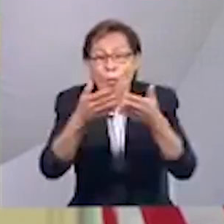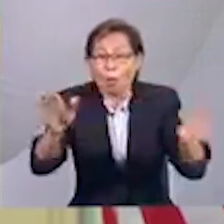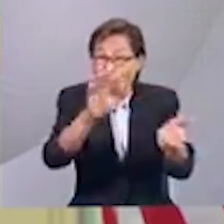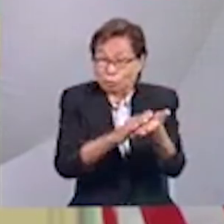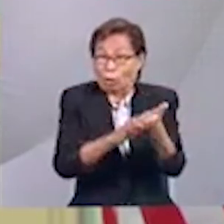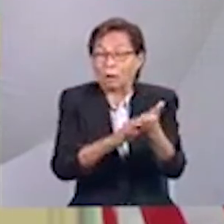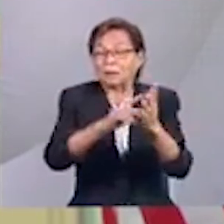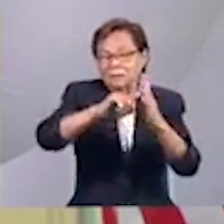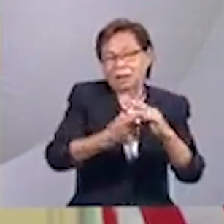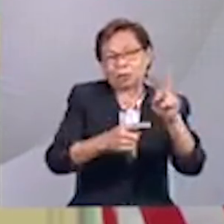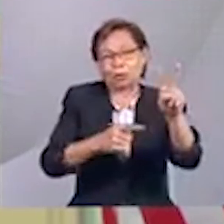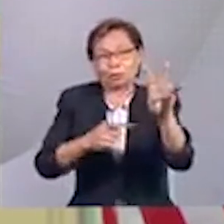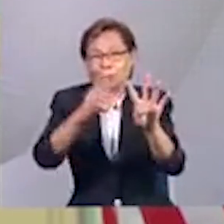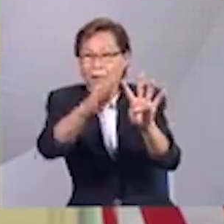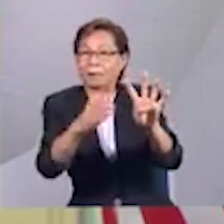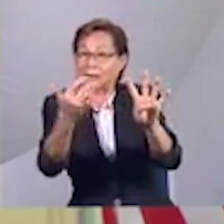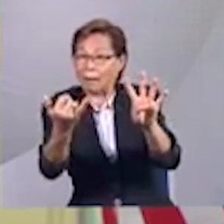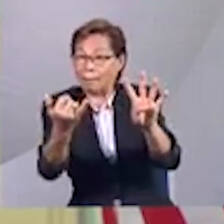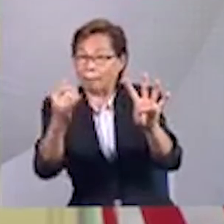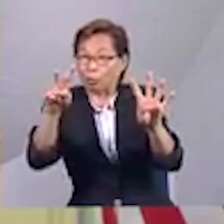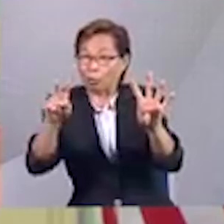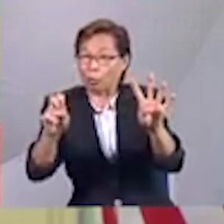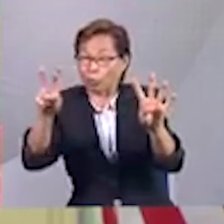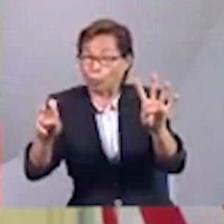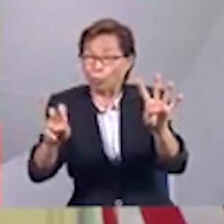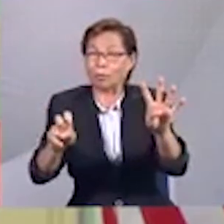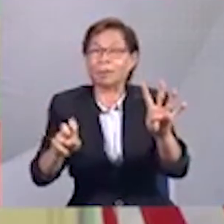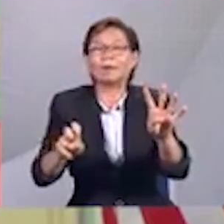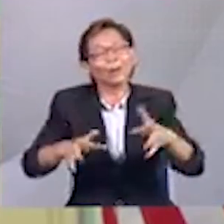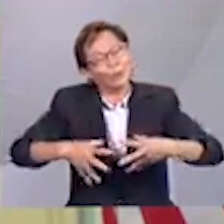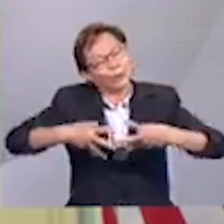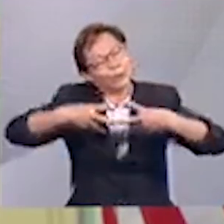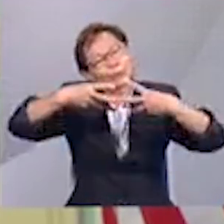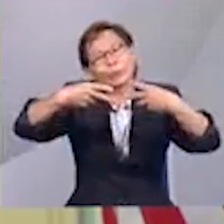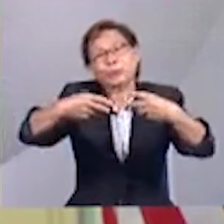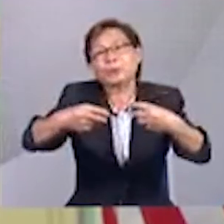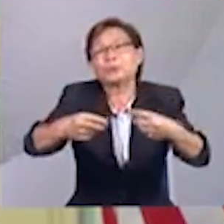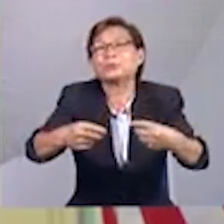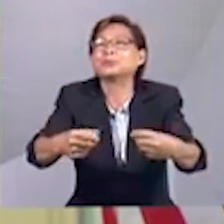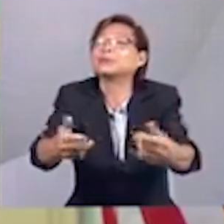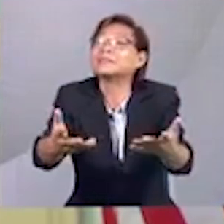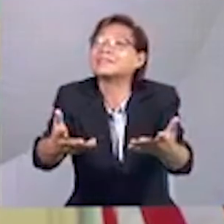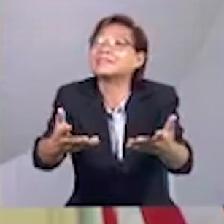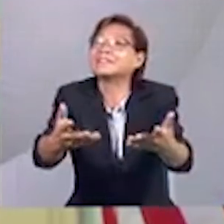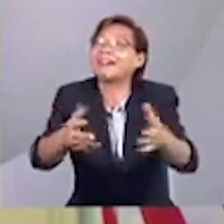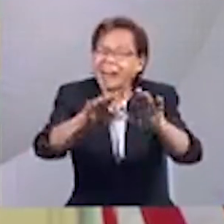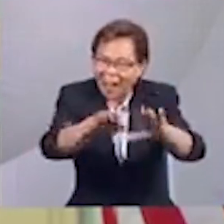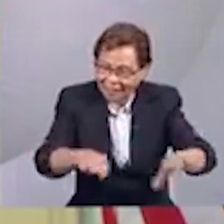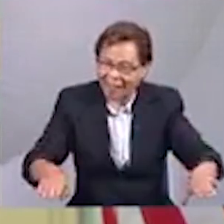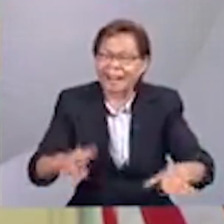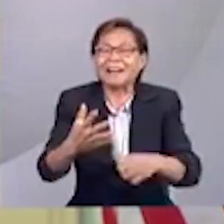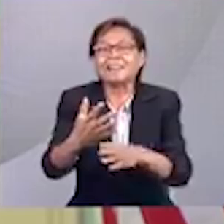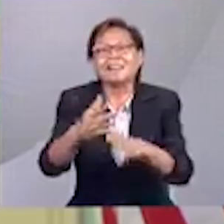sekolah mulai 24 Jun 2020 ini berjalan lancar bagi membolehkan anak-anak